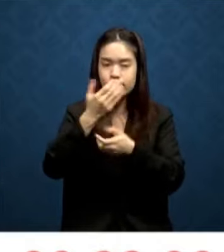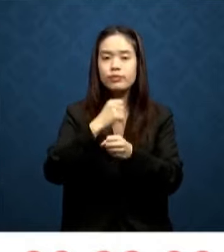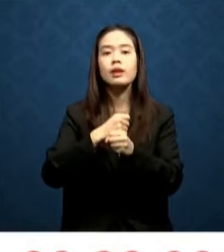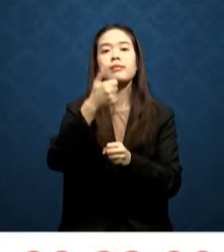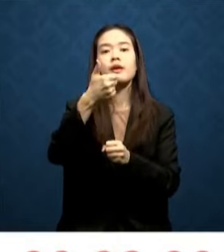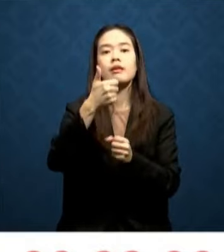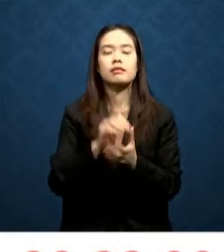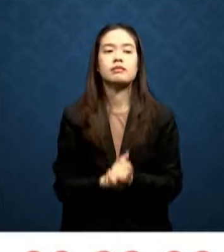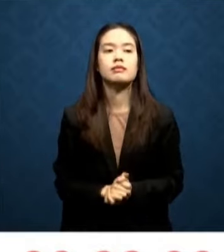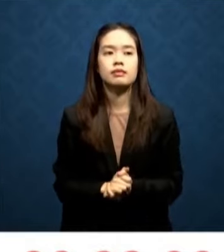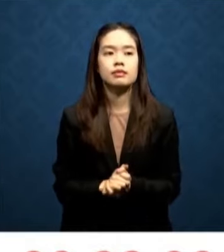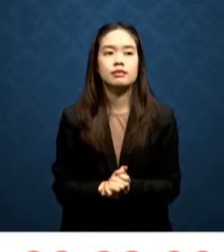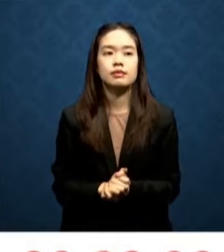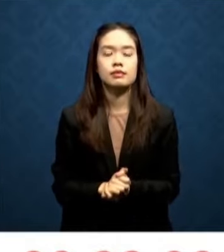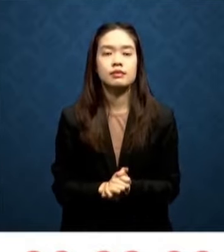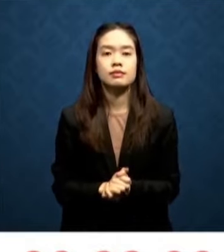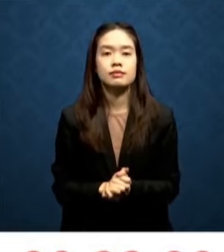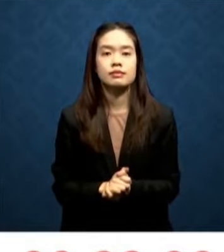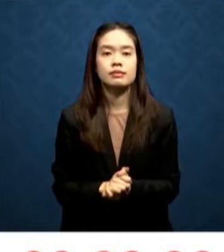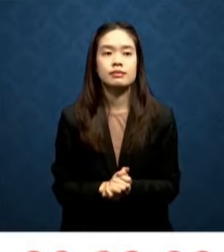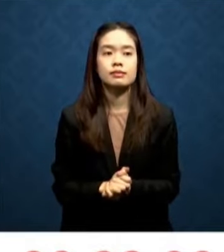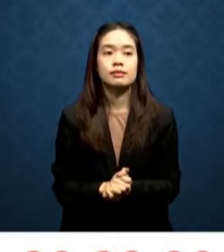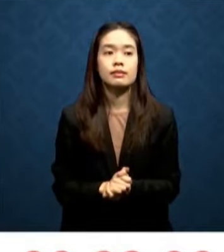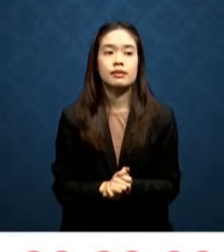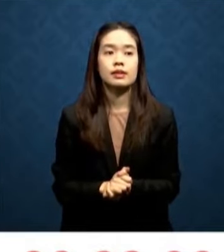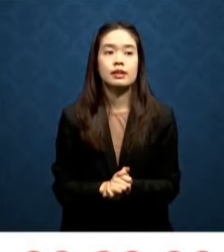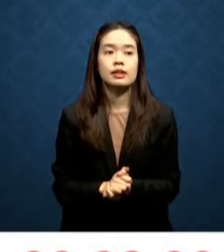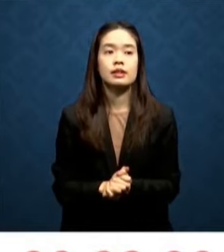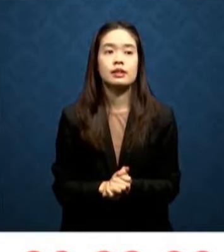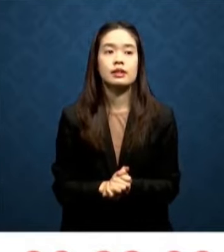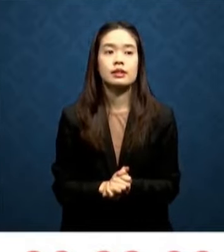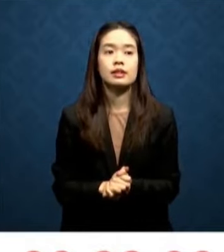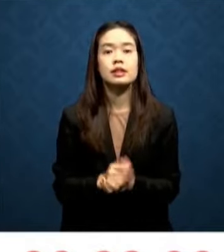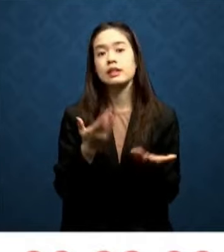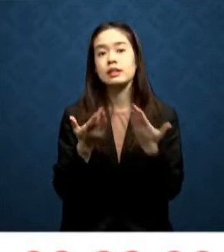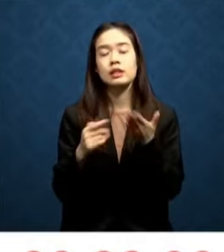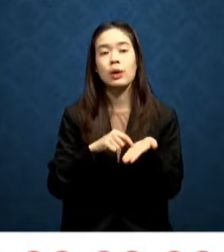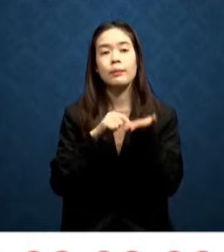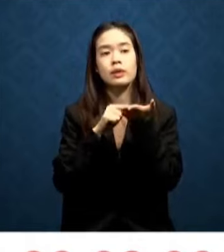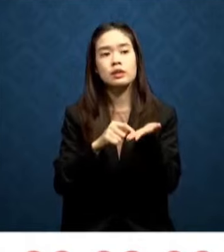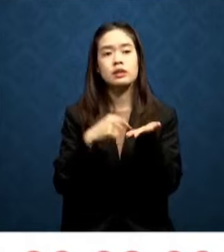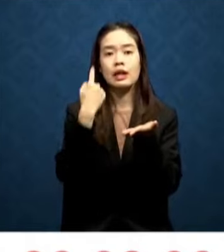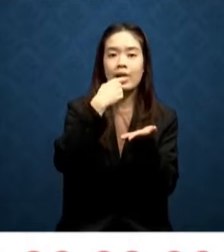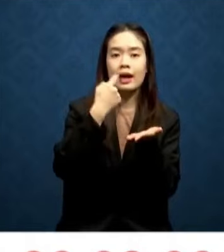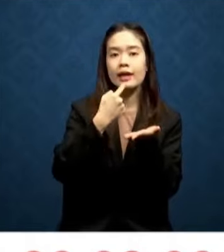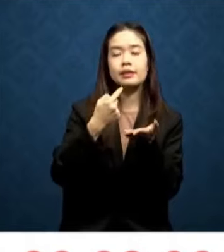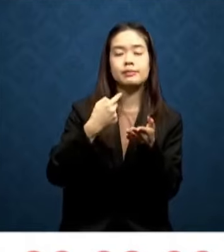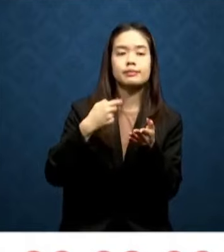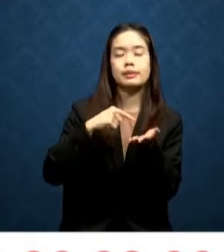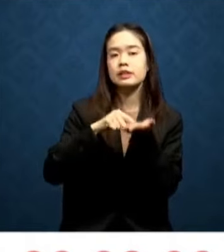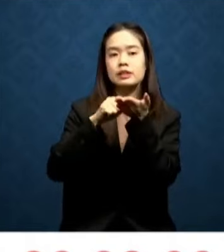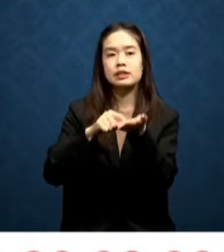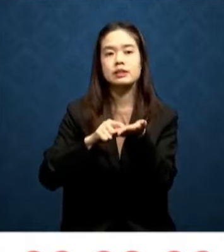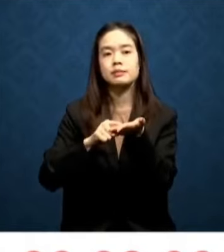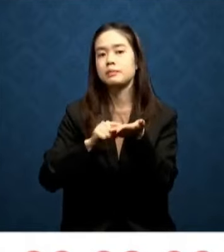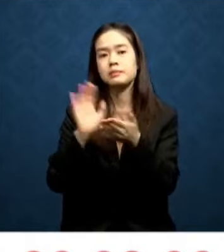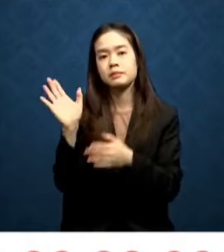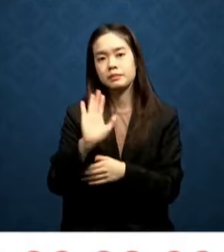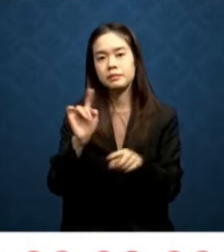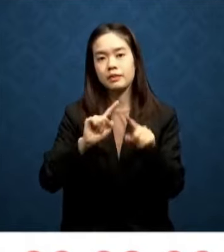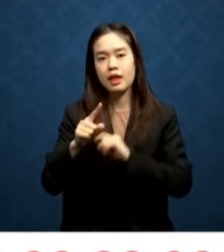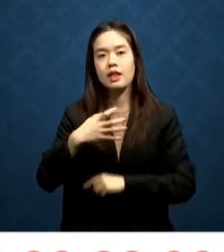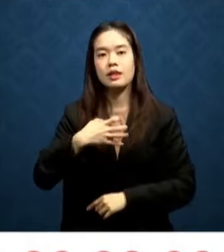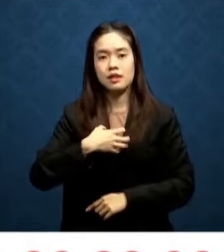ดว่าคือไม่ใช่ว่าเป็นเพราะนันทนานันทวรภาสเป็นคนเสนอยตินี้หรือยติใดแต่ผมคิดว่าสิ่งที่เราต้